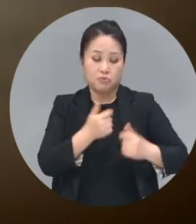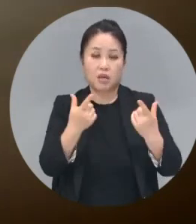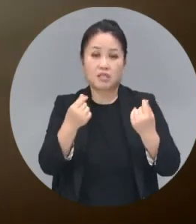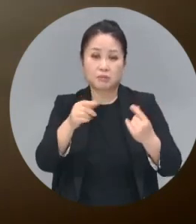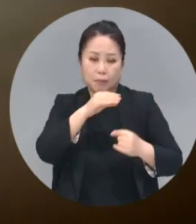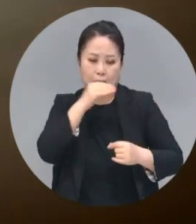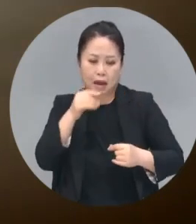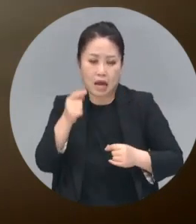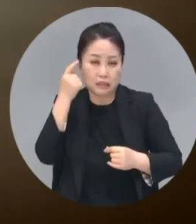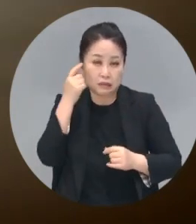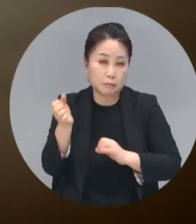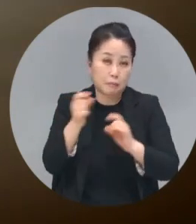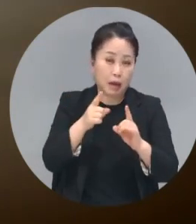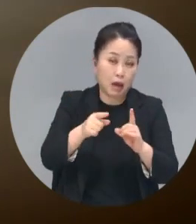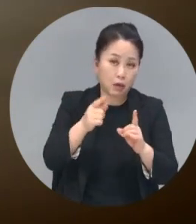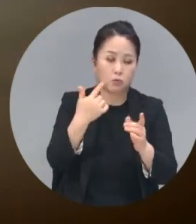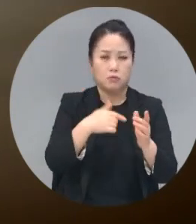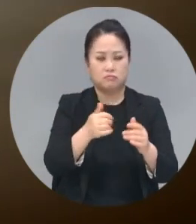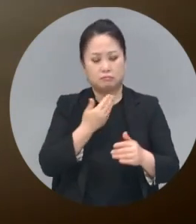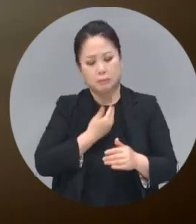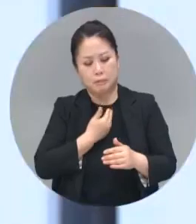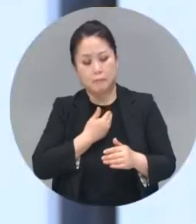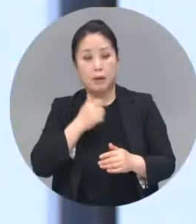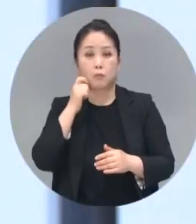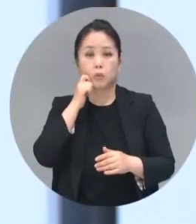못해 차라리 학교를 떠나기로 한 겁니다.